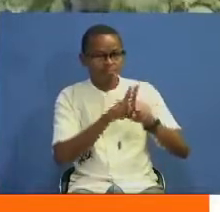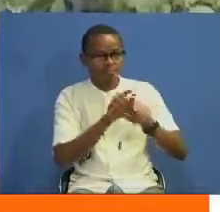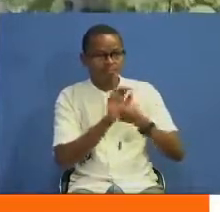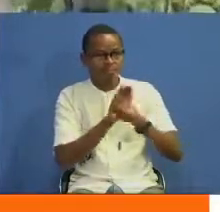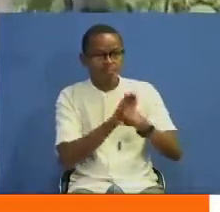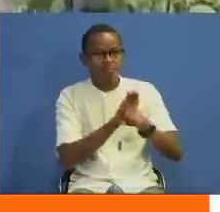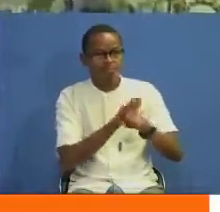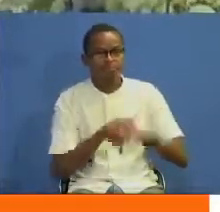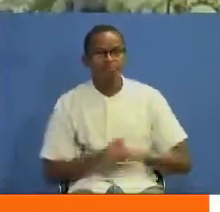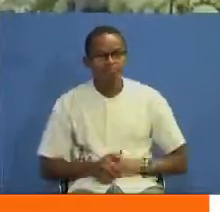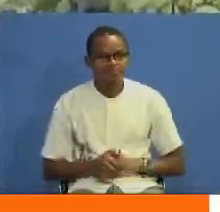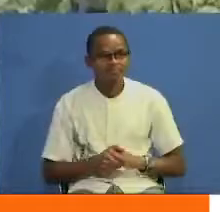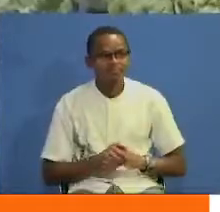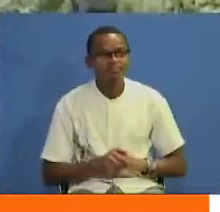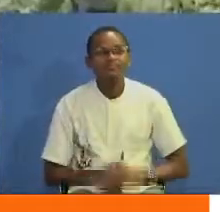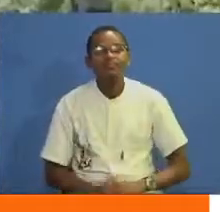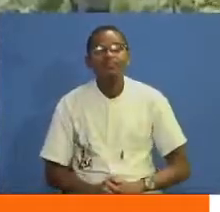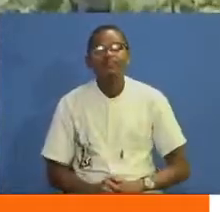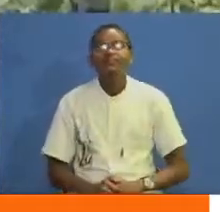usindikaji.